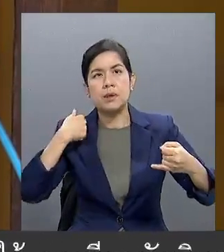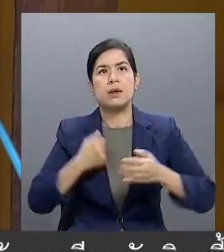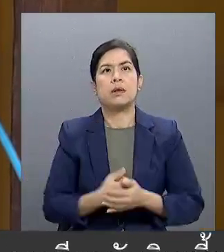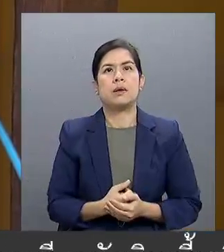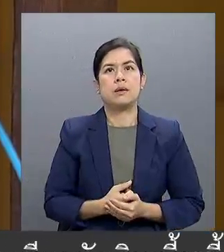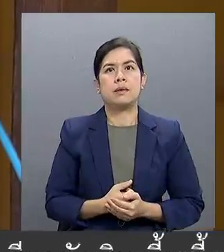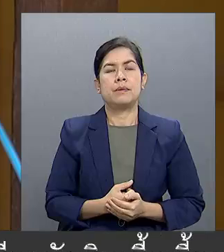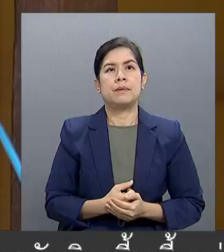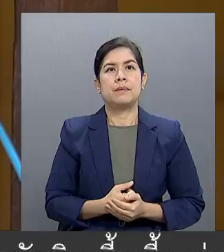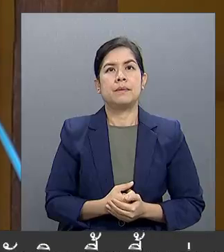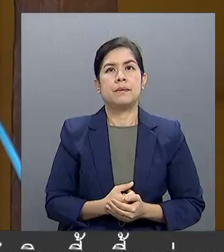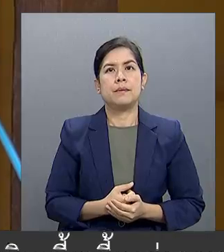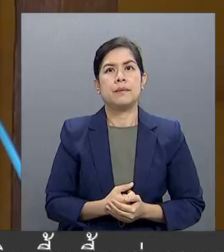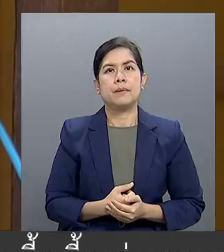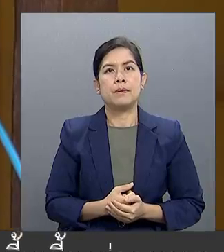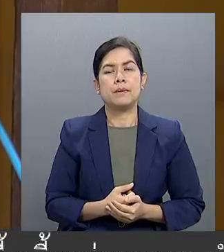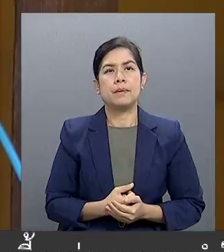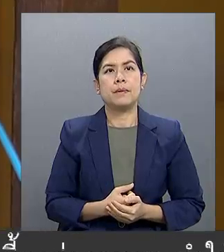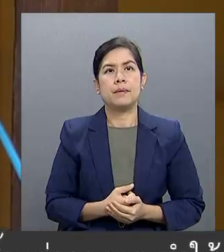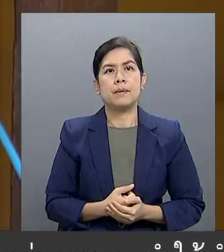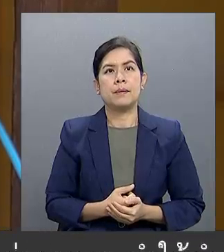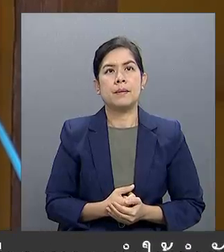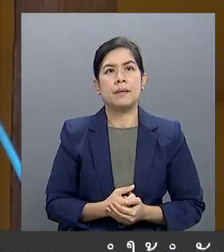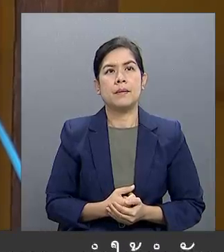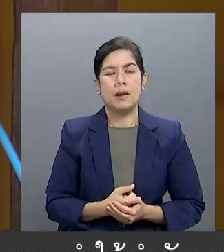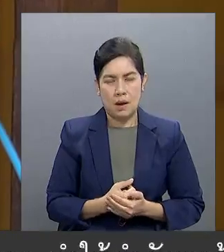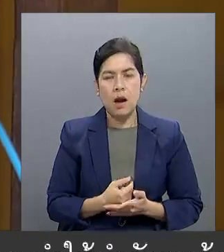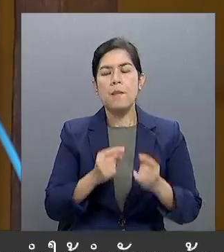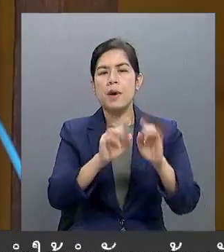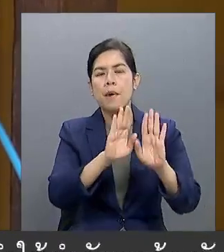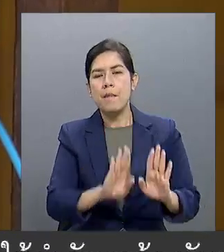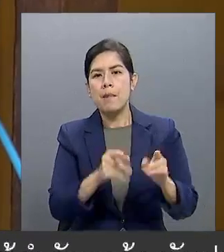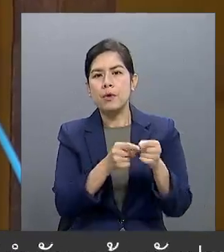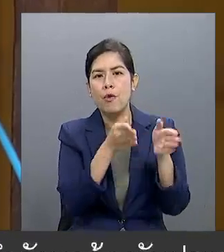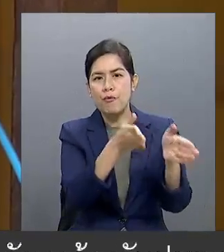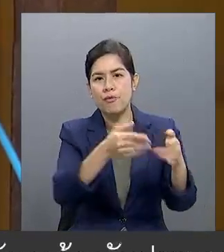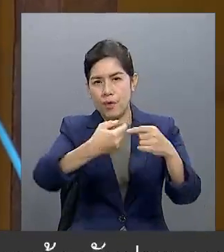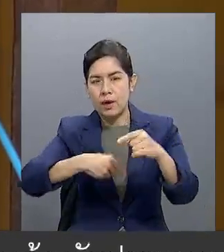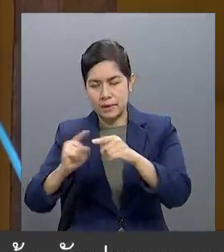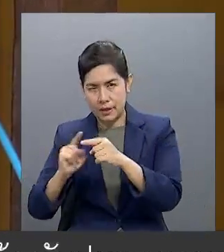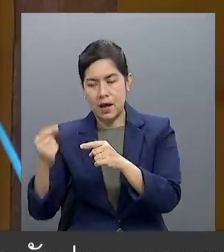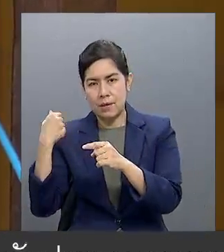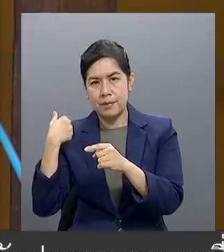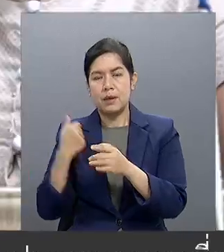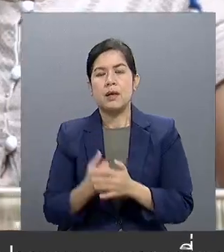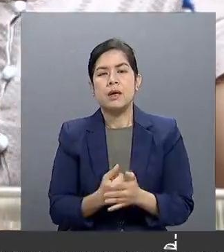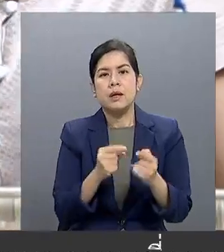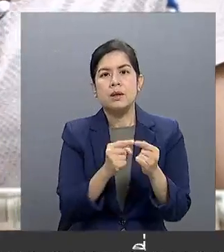ทอไม่ได้จริงๆจะมาปั่นเส้นได้แบบนั้นมากกว่าค่ะแล้วก็ออกตลาดแบบนี้แกก็มา